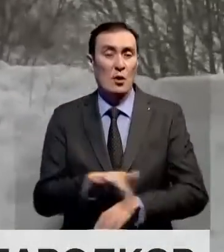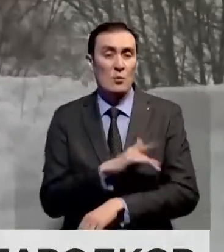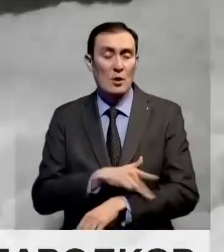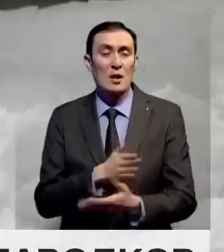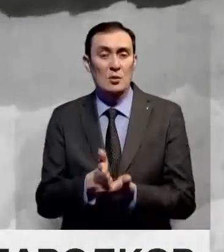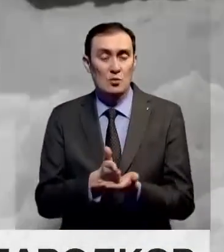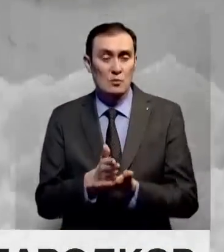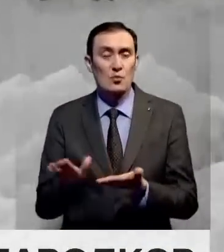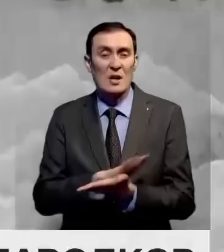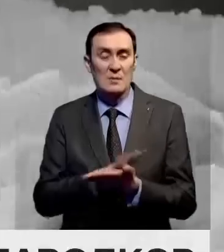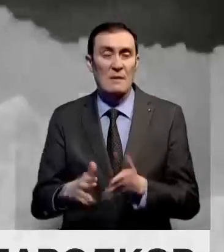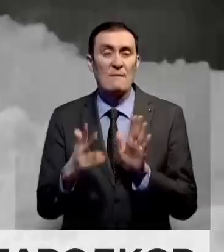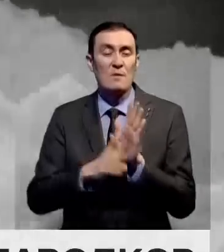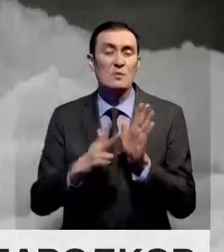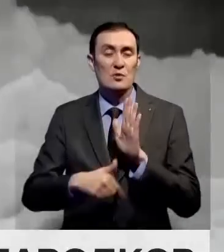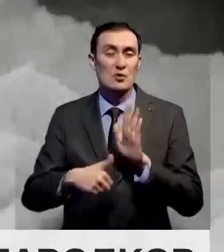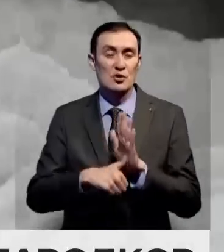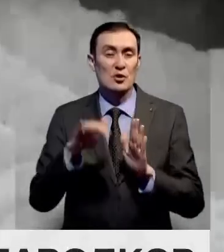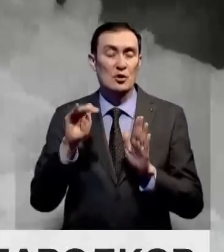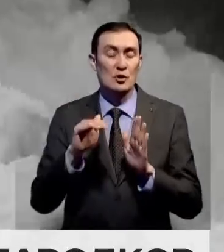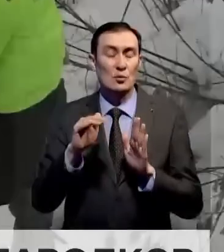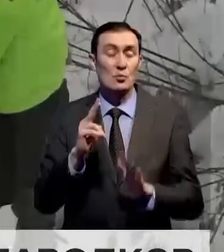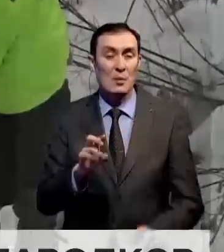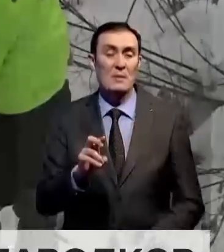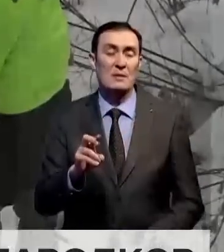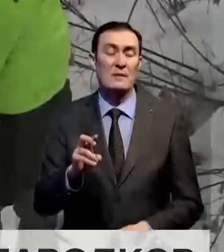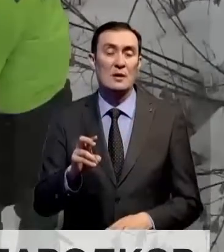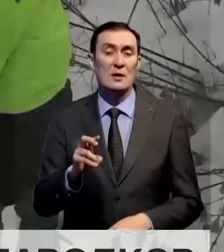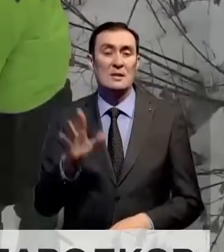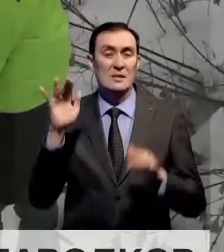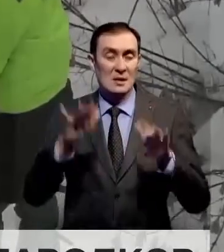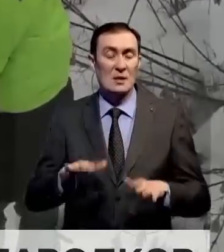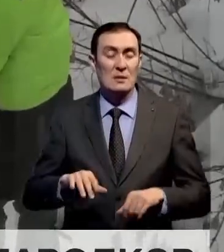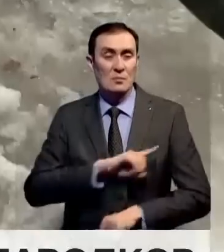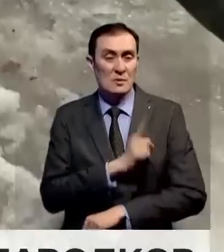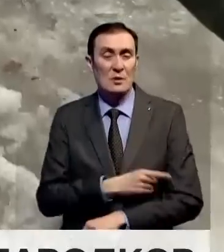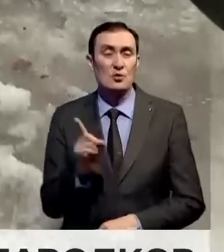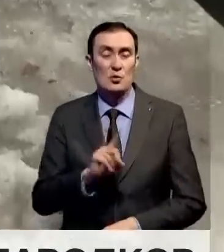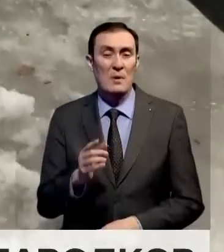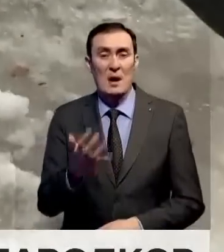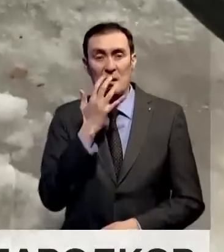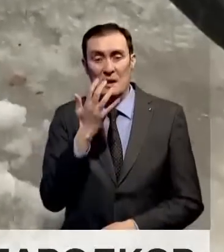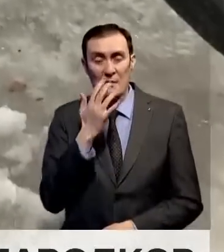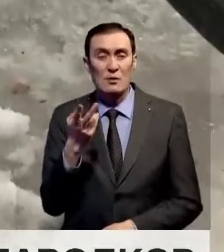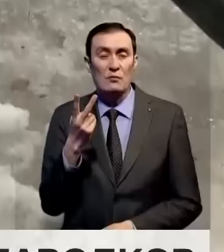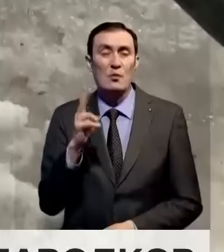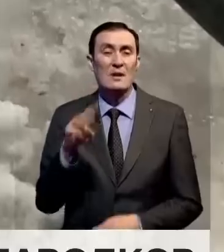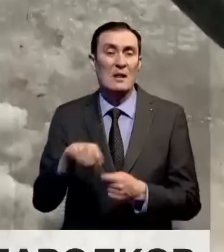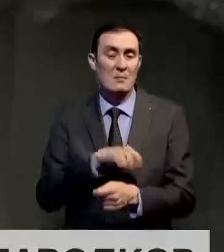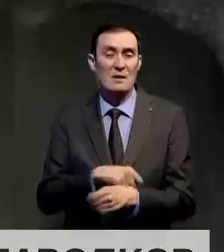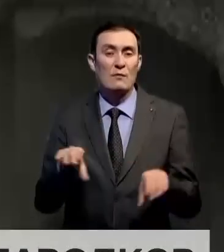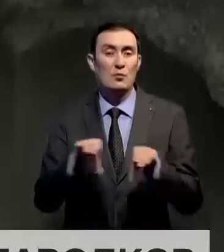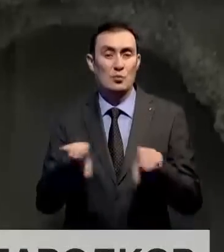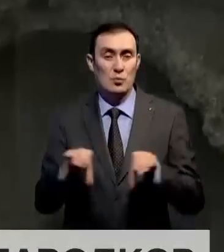службы уже разгребли 86 тысяч кубометров снега. Все усилия ради главной цели – отогрева почти 2 километров